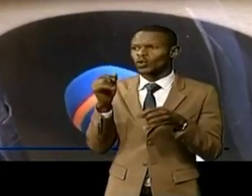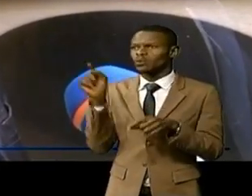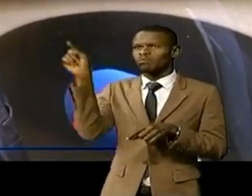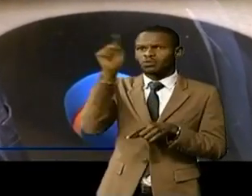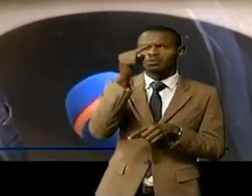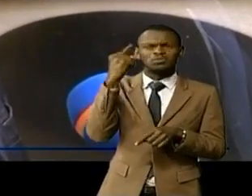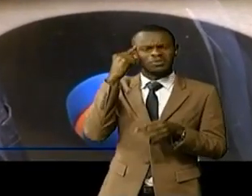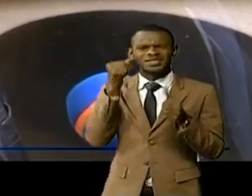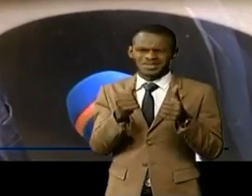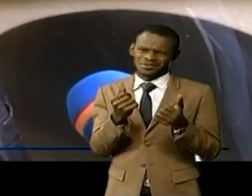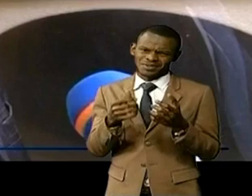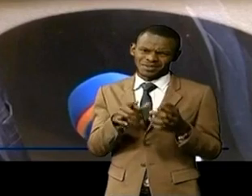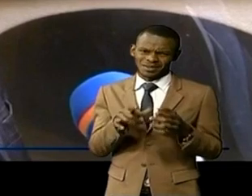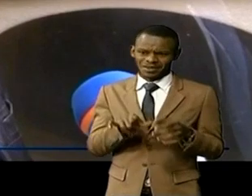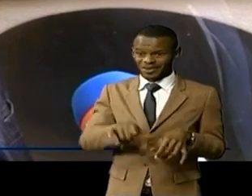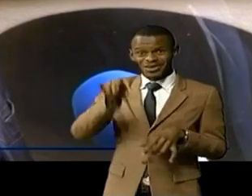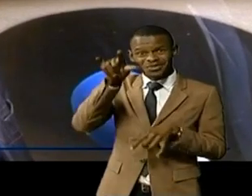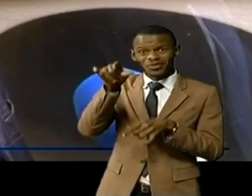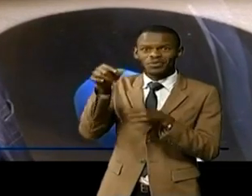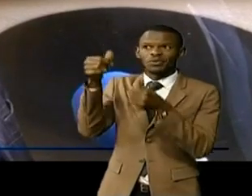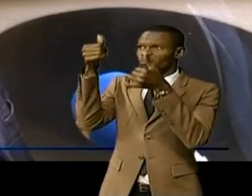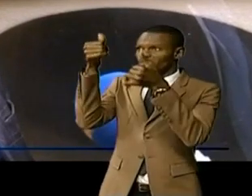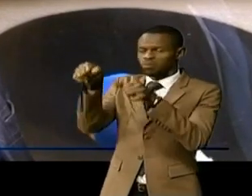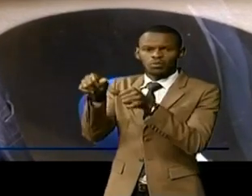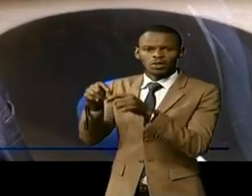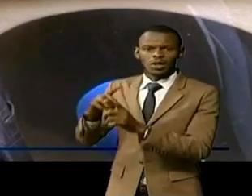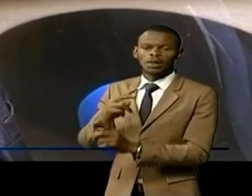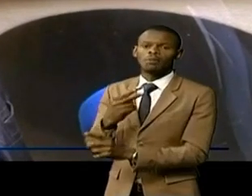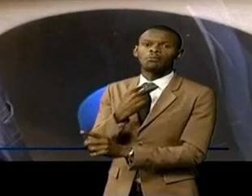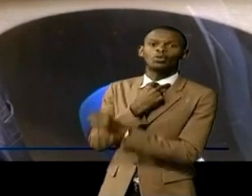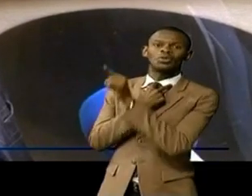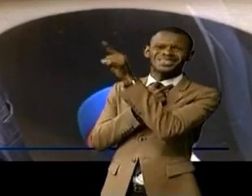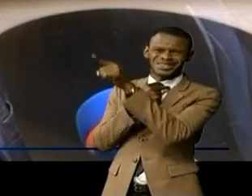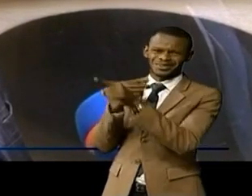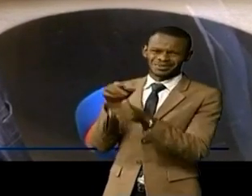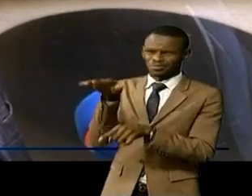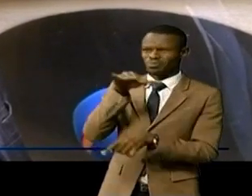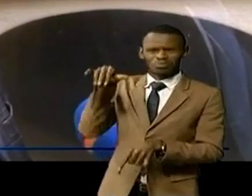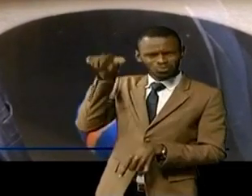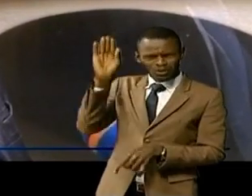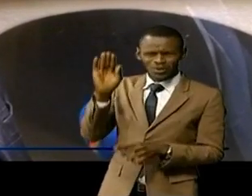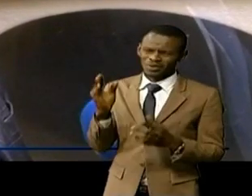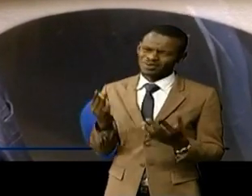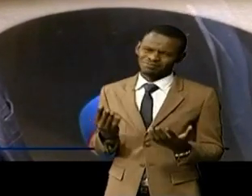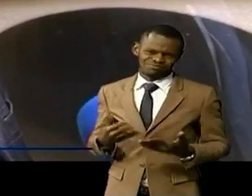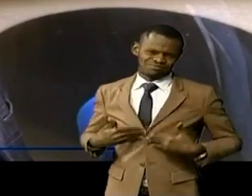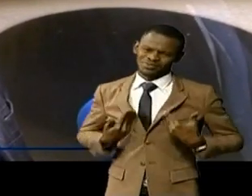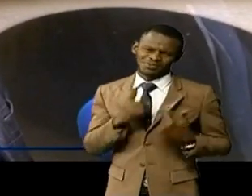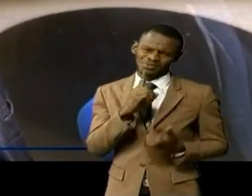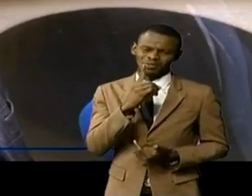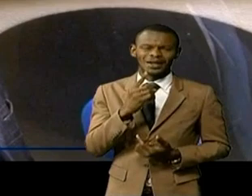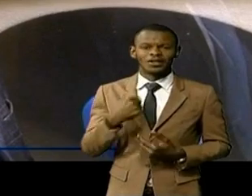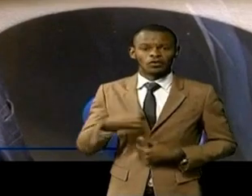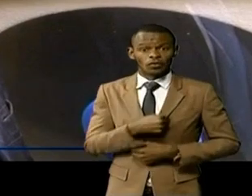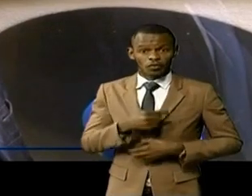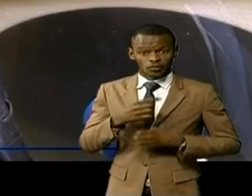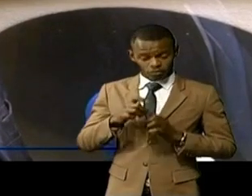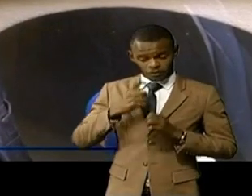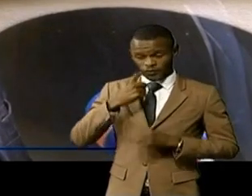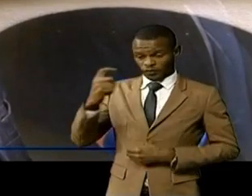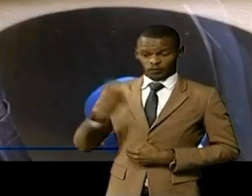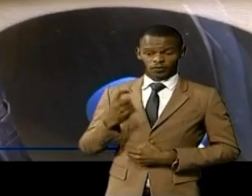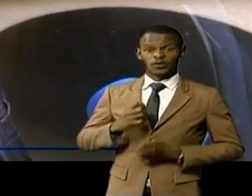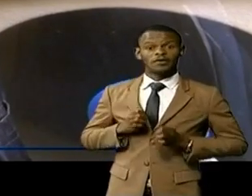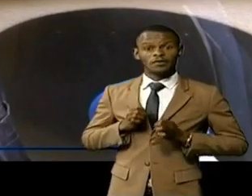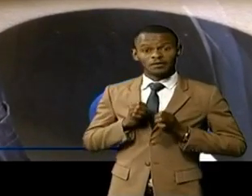ne fait pas très joli. Donc il était vraiment important pour nous que nous puissions faire tout de